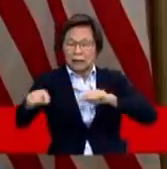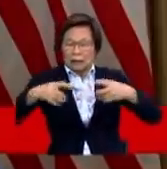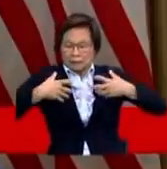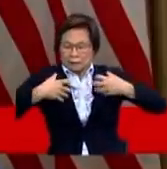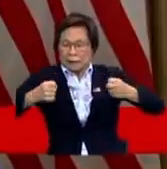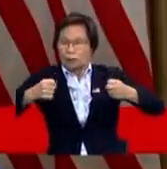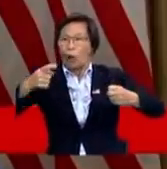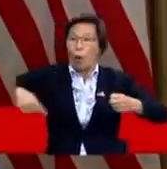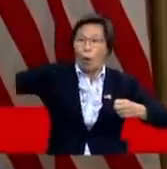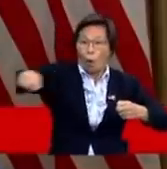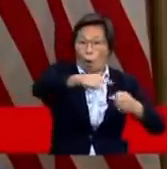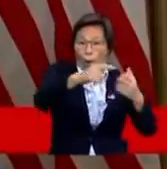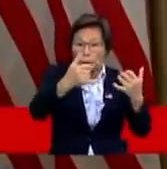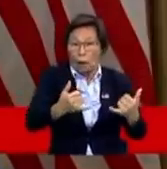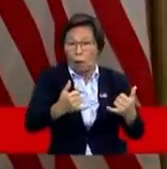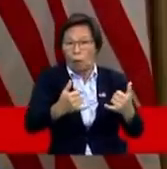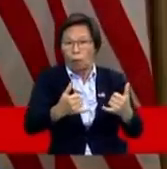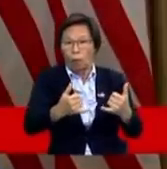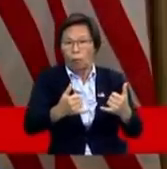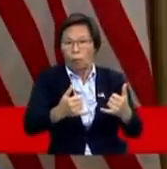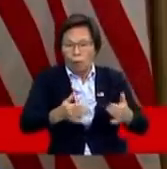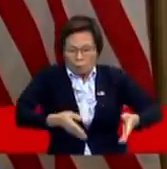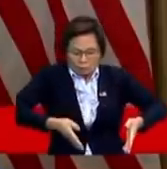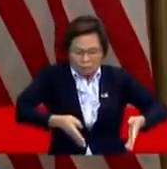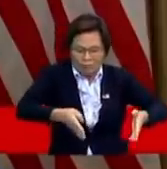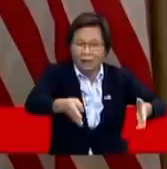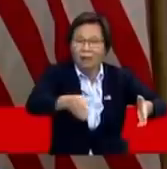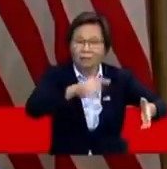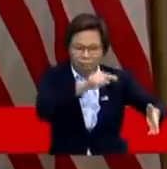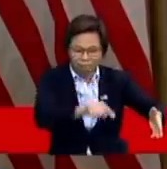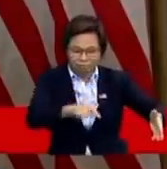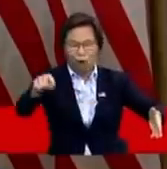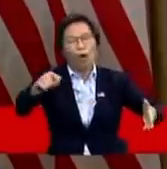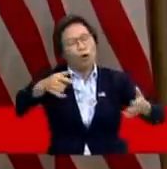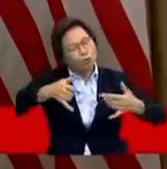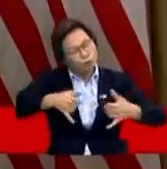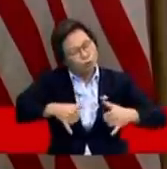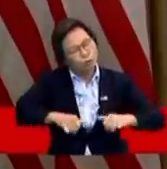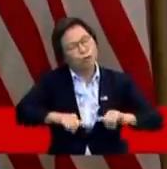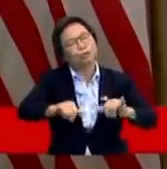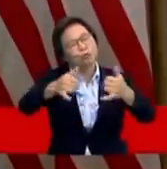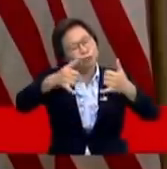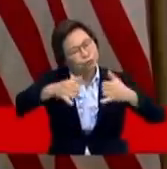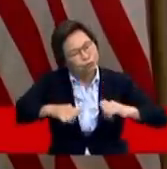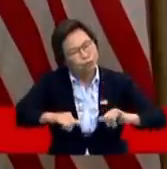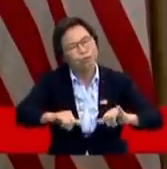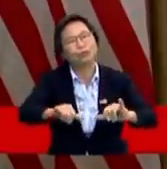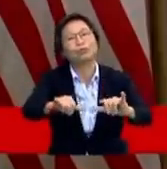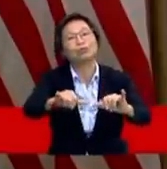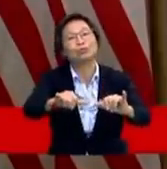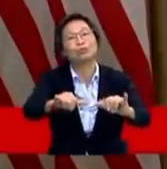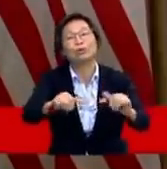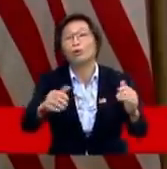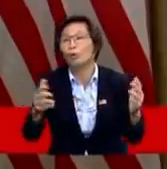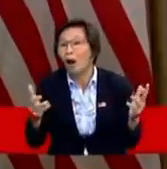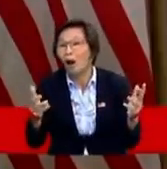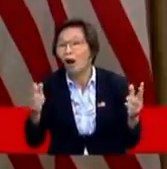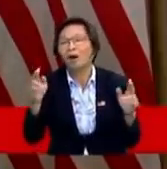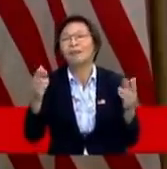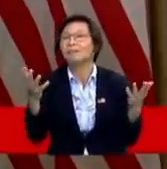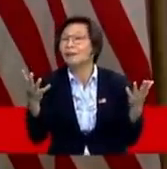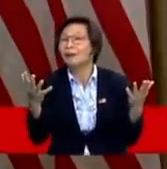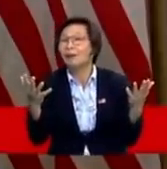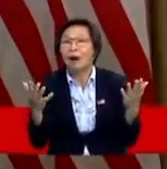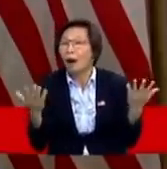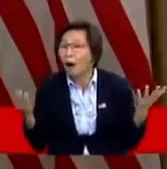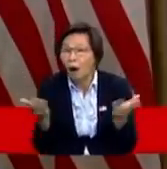yang ketika ini berada di atas landasan yang tepat terus dilaksanakan sebaiknya terutama menusi ujian